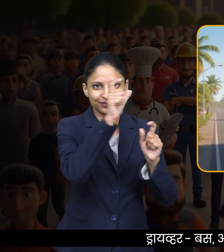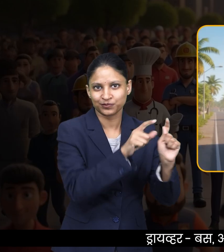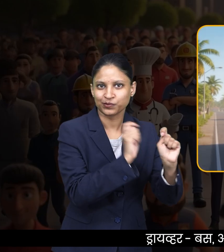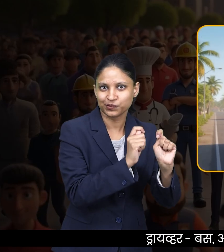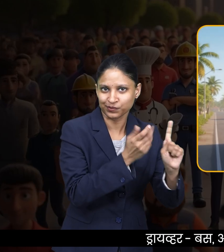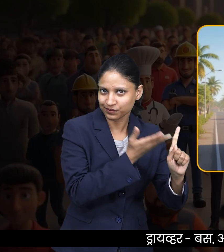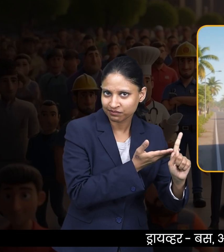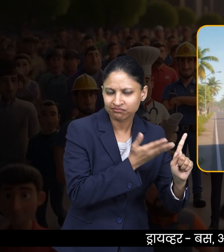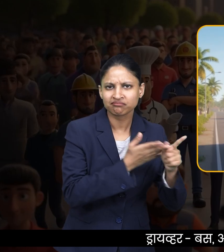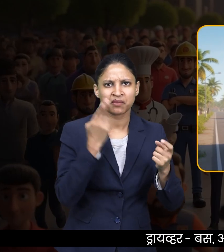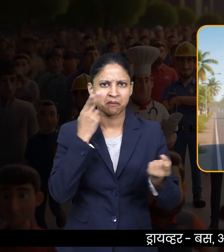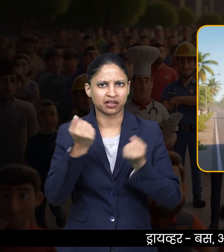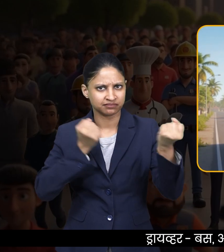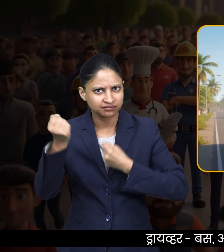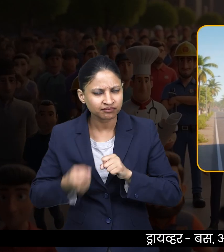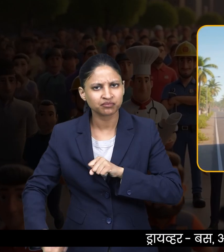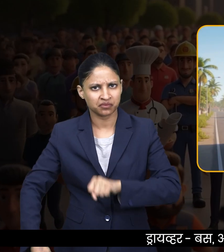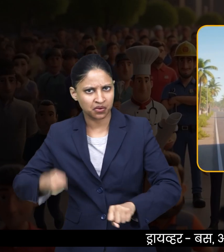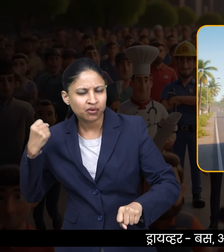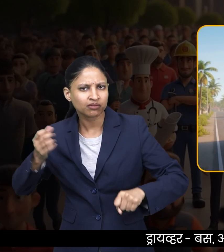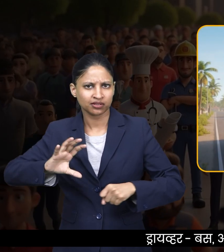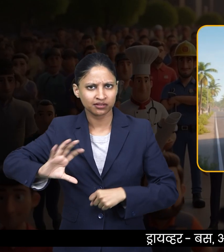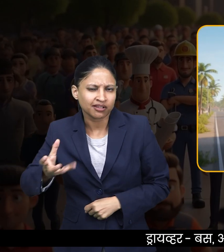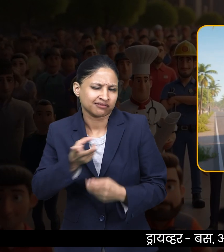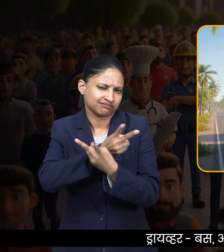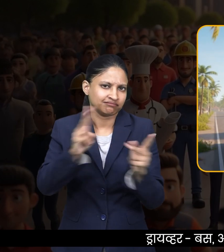ड्रायव्हर बस, ऑटो आणि टॅक्सी चालवतो.